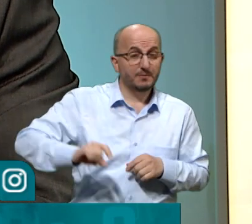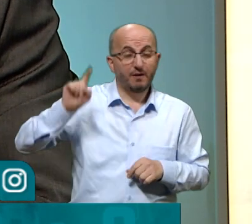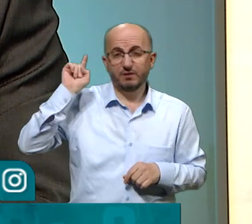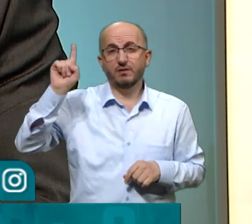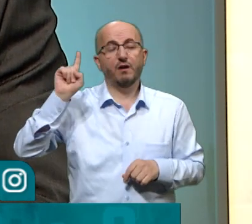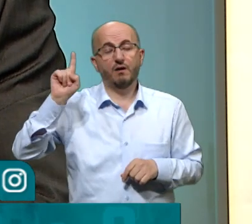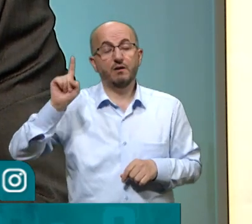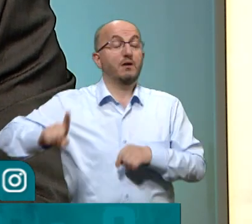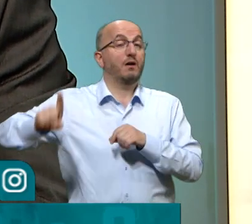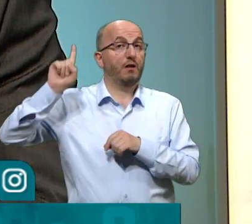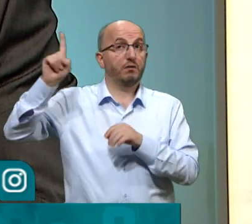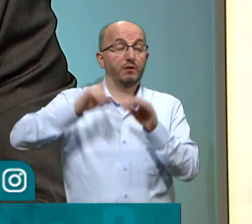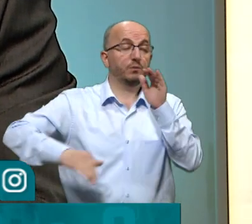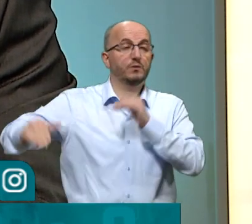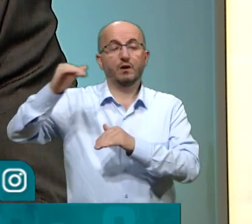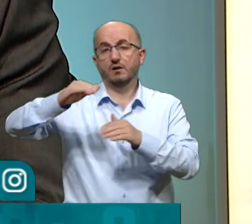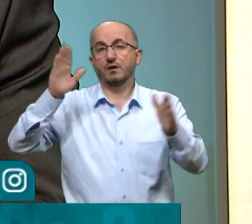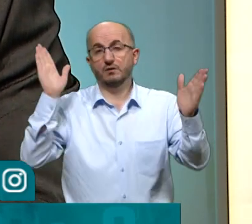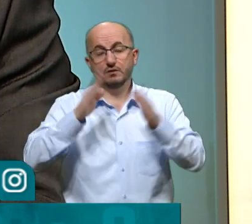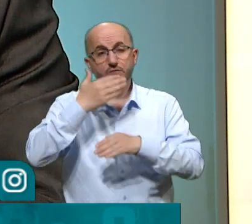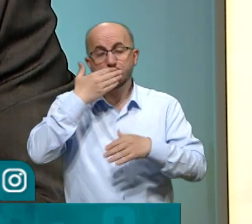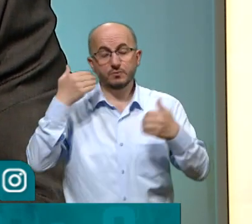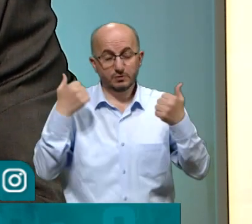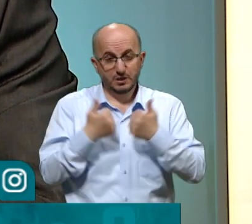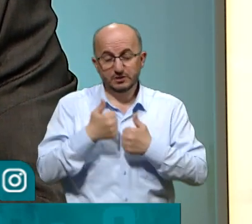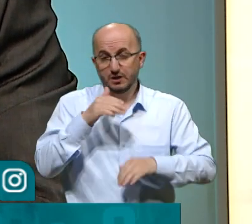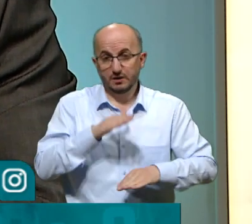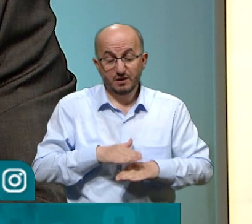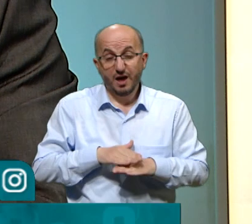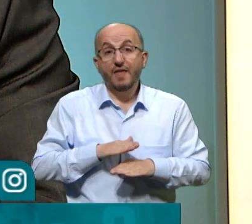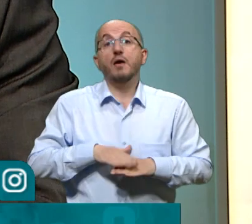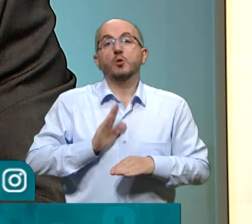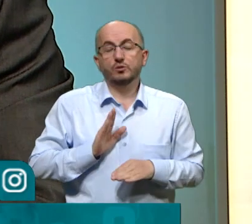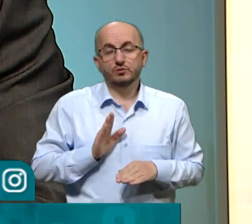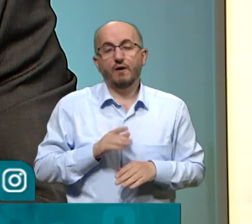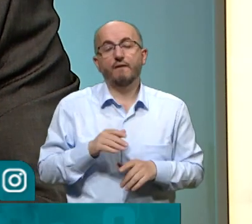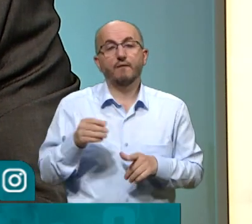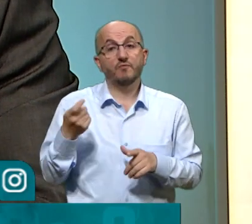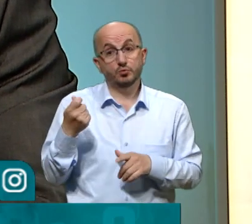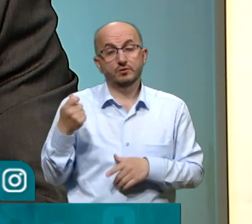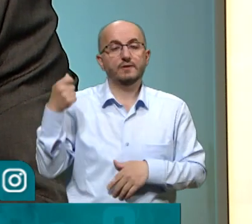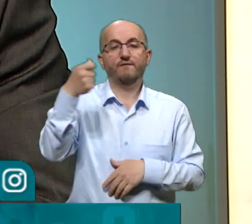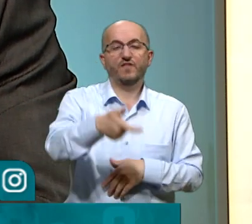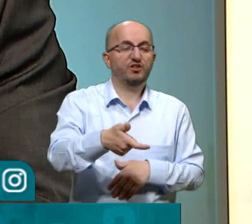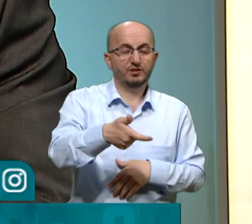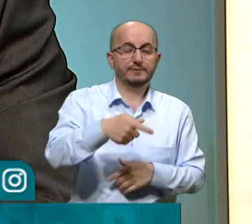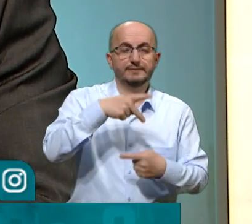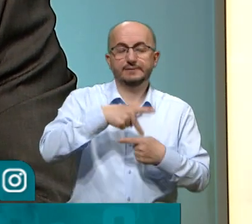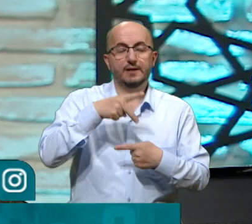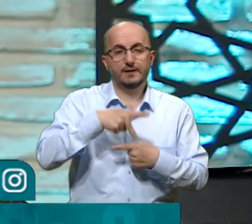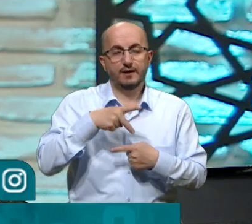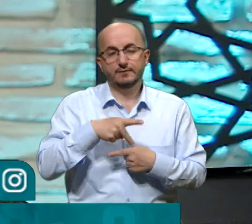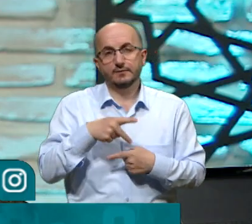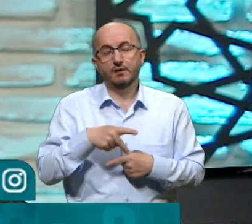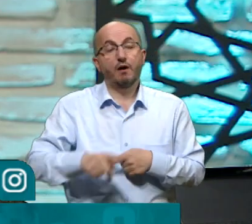o zaman Allah teâlâ'ya o orucu ne yapacaksın Kazancı kaza edemiyor isen fidyesini vereceksin e zekat